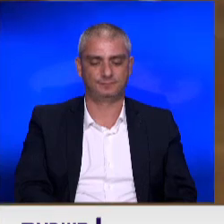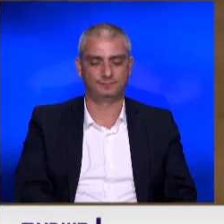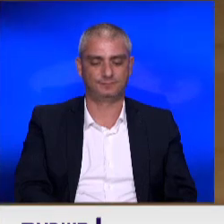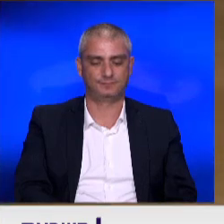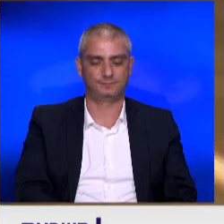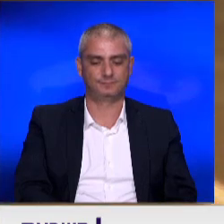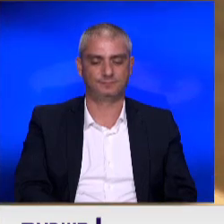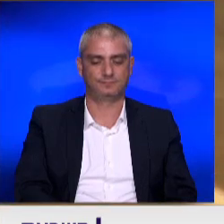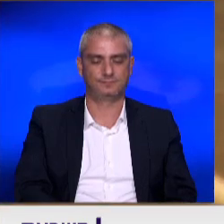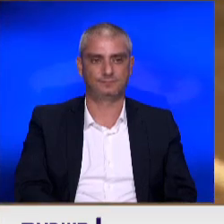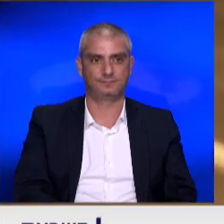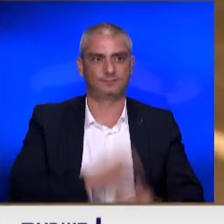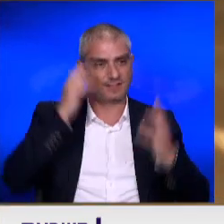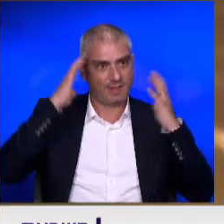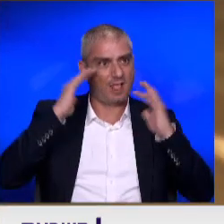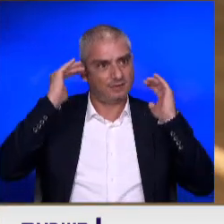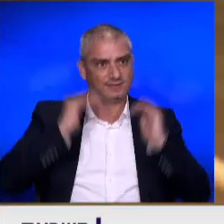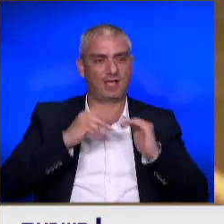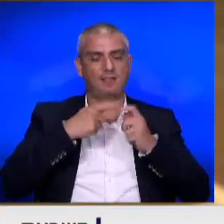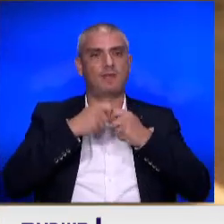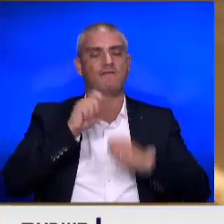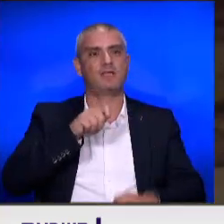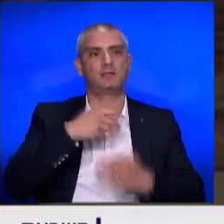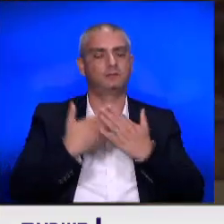הרבה לחץ ירד ממנו מחבר הכנסת החדש.